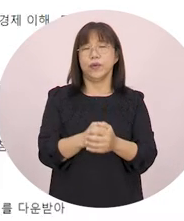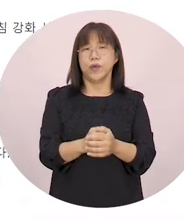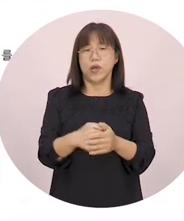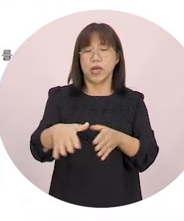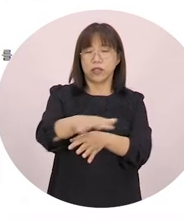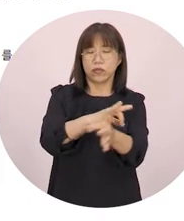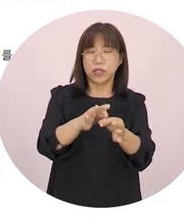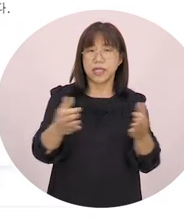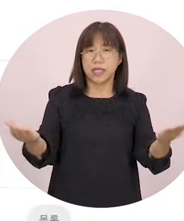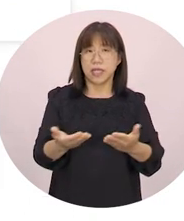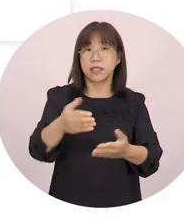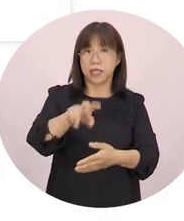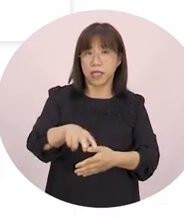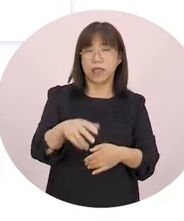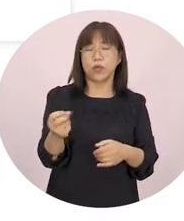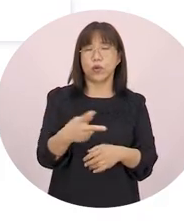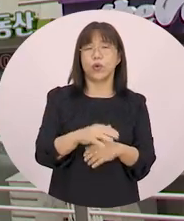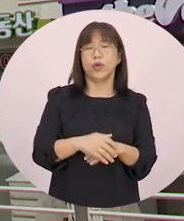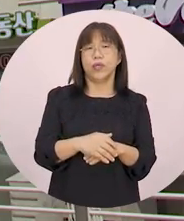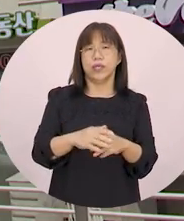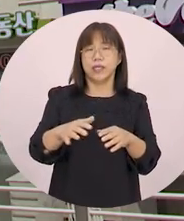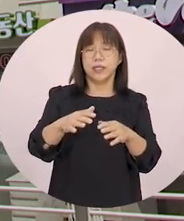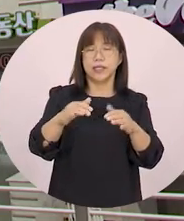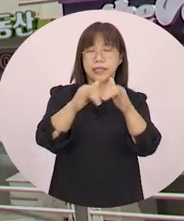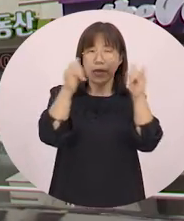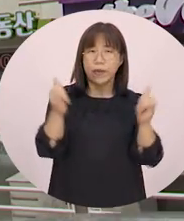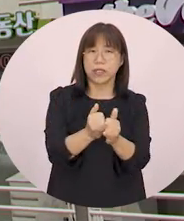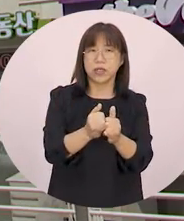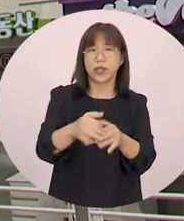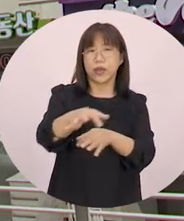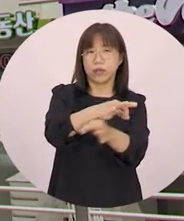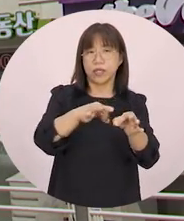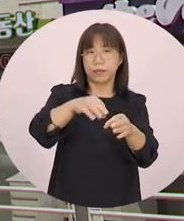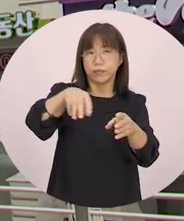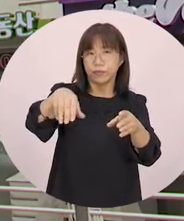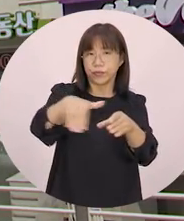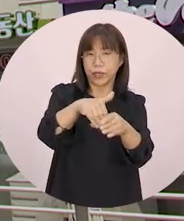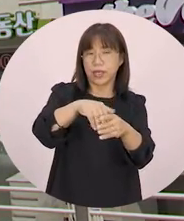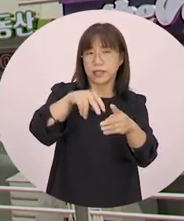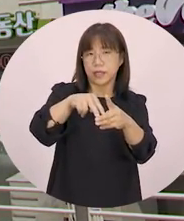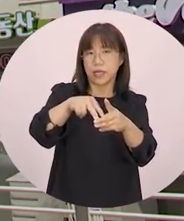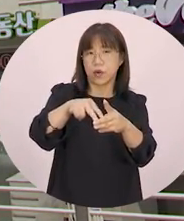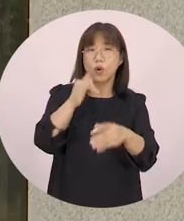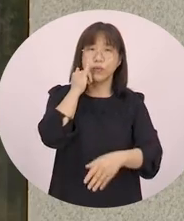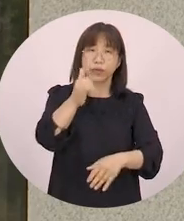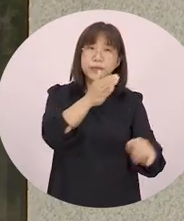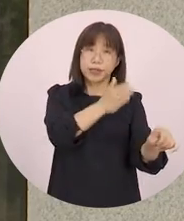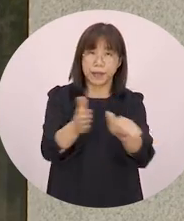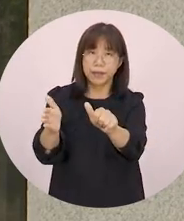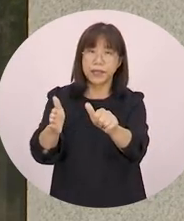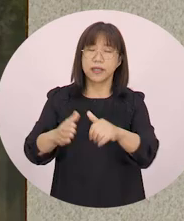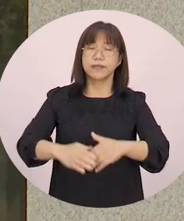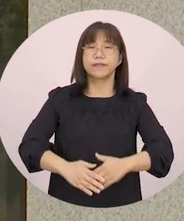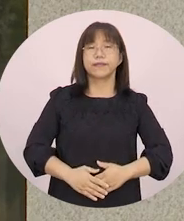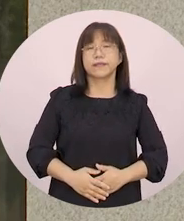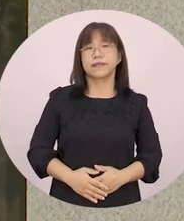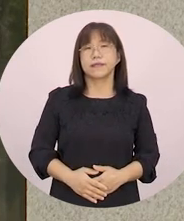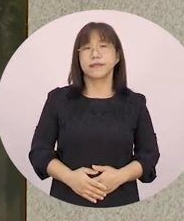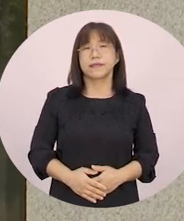센터 홈페이지나 강서구청 일자리정책과 강서구 사회적경제 통합지원 센터로 문의하면 됩니다